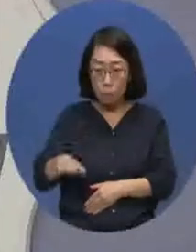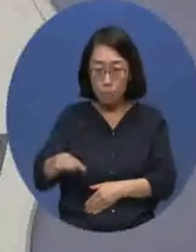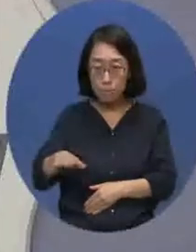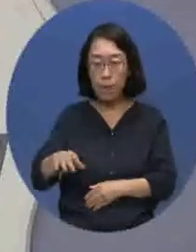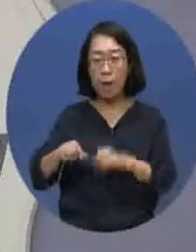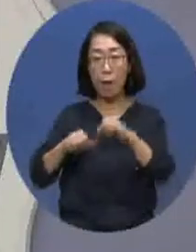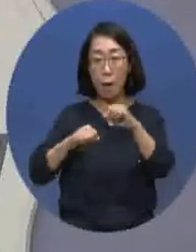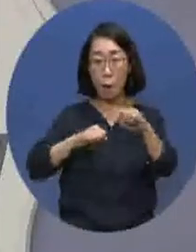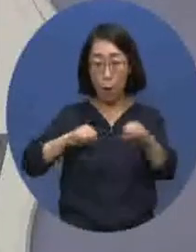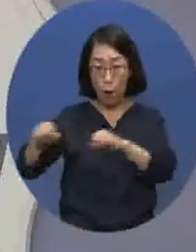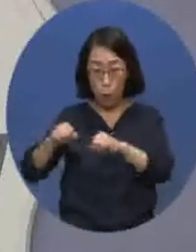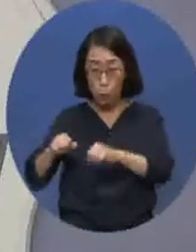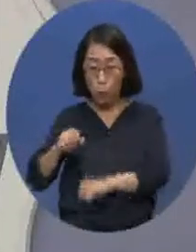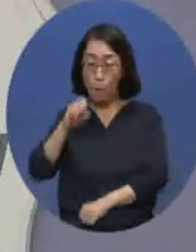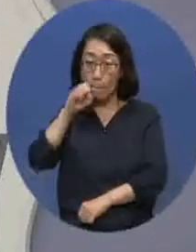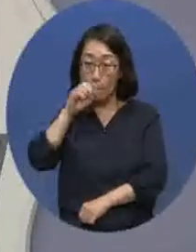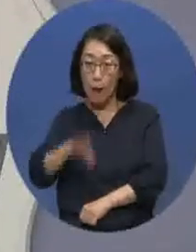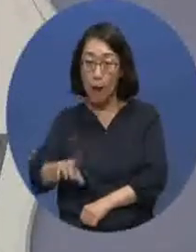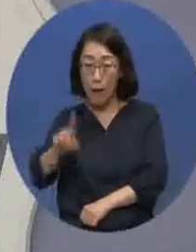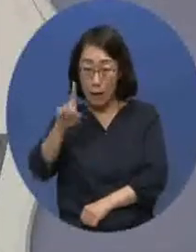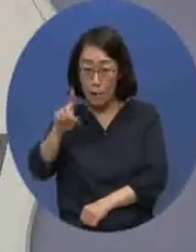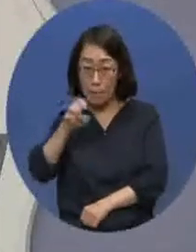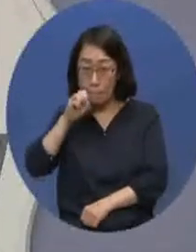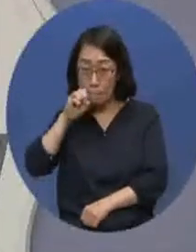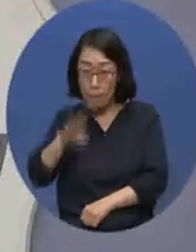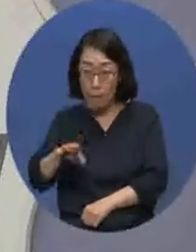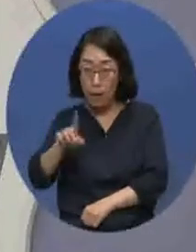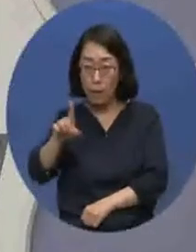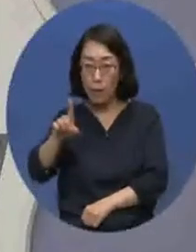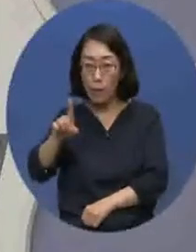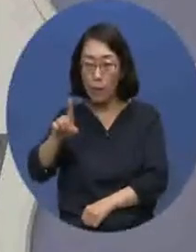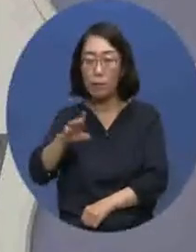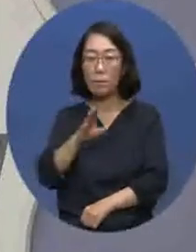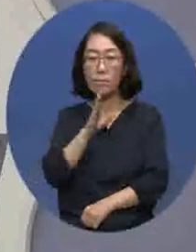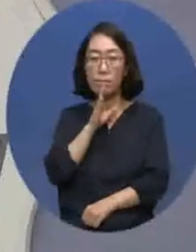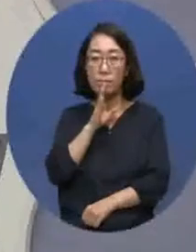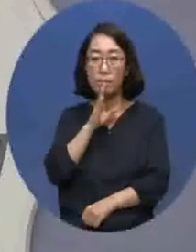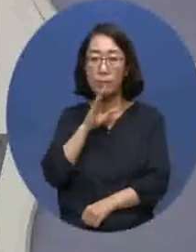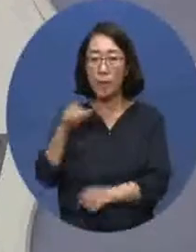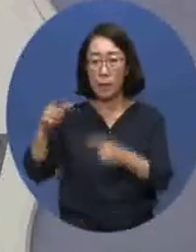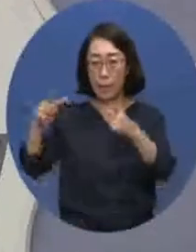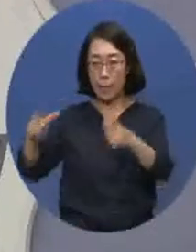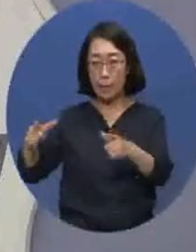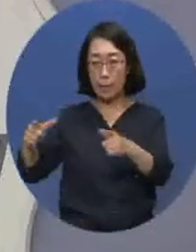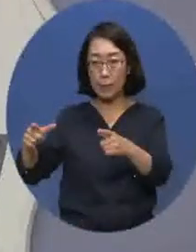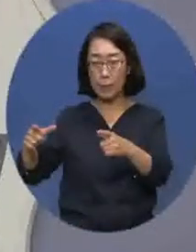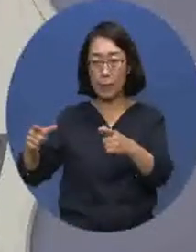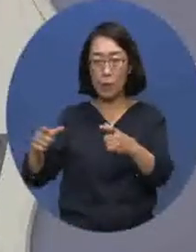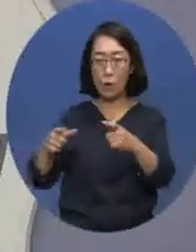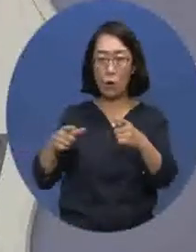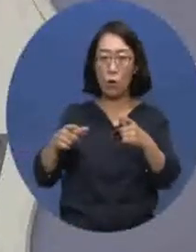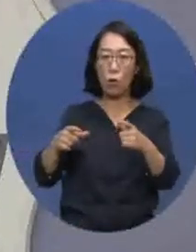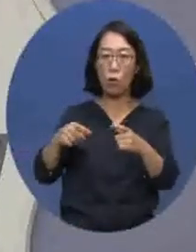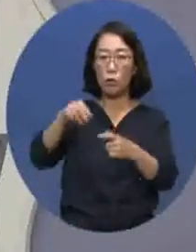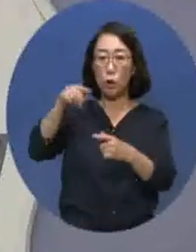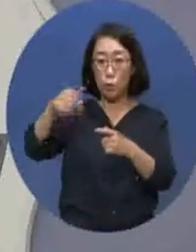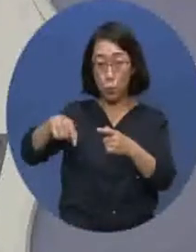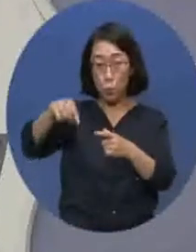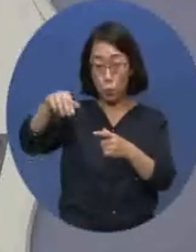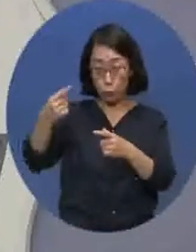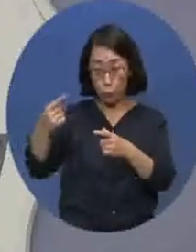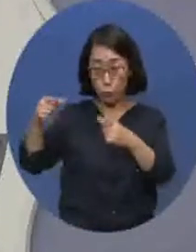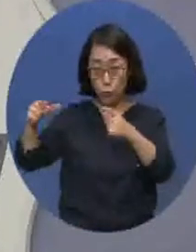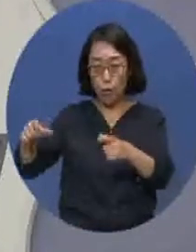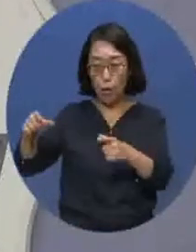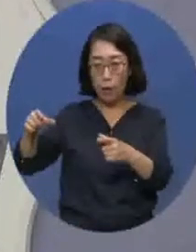나의 오늘 한 맛 한 말 이런 것들이 적어도 내가 살고 있는 이 서 초에 기울어진 운동장 을 바로잡는 데에